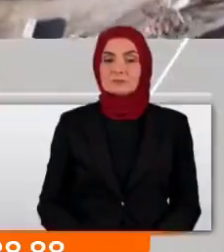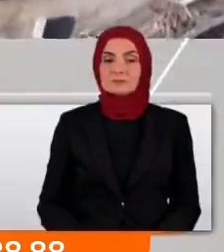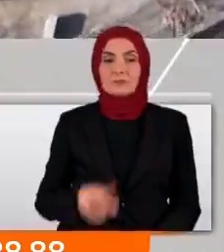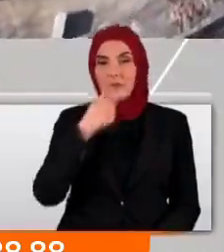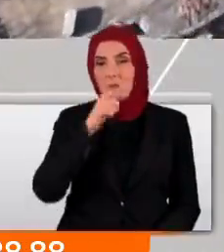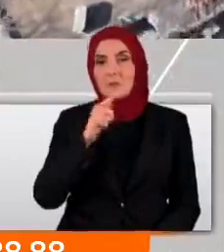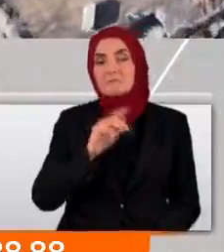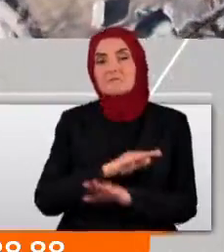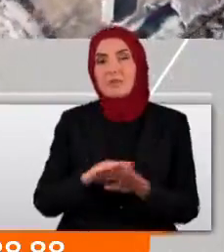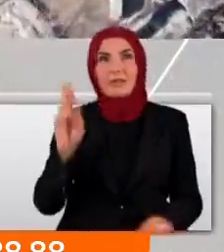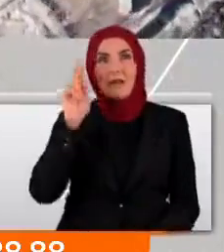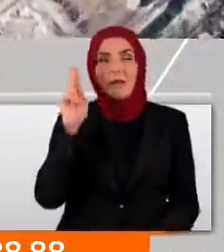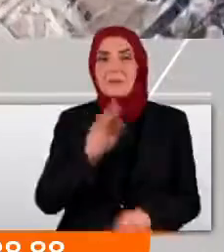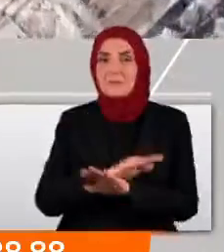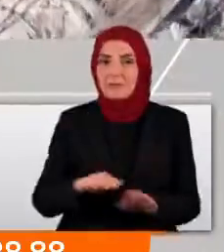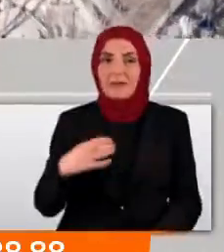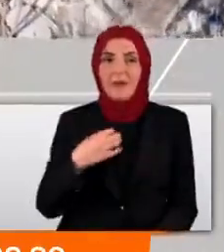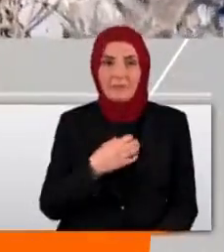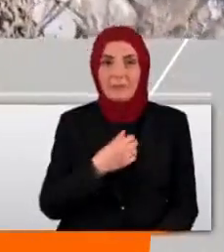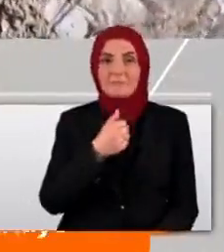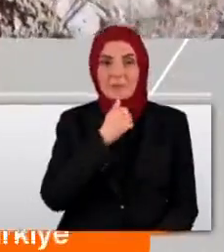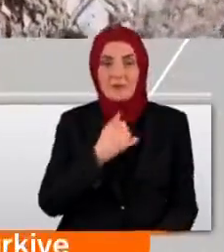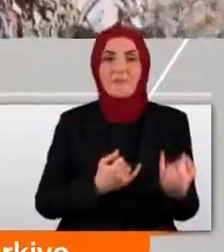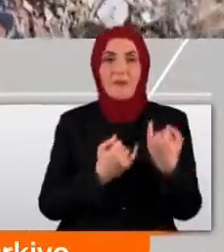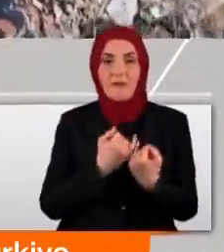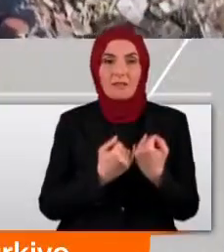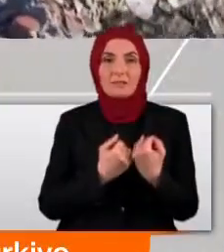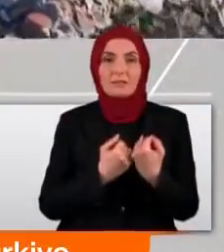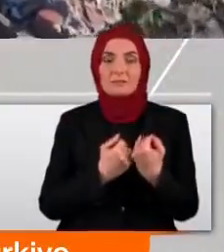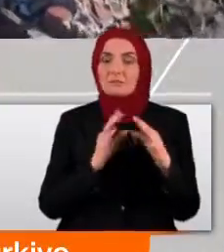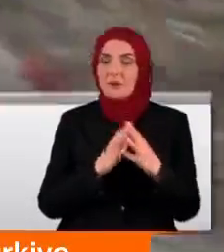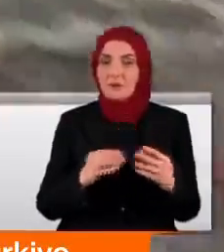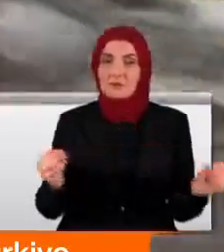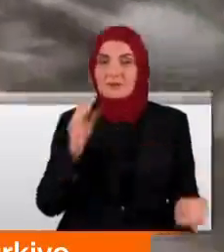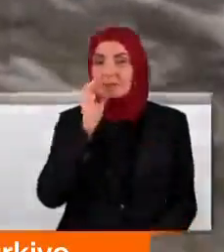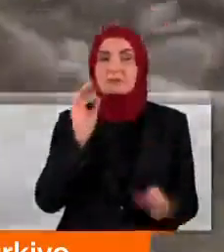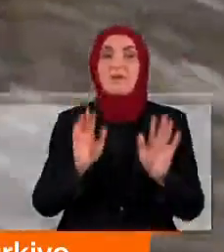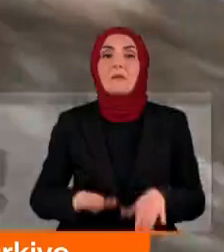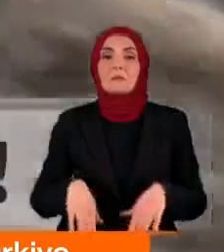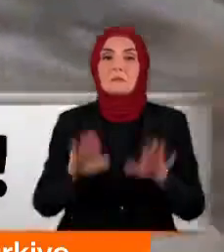Köyümüz gitti, hayallerimiz gitti, annem gitti, babam gitti, kardeşim gitti, kimsemiz kalmadı.